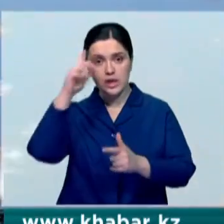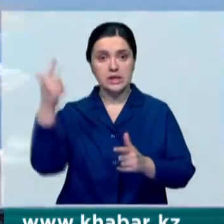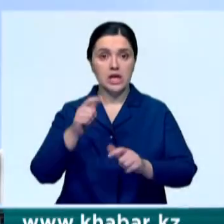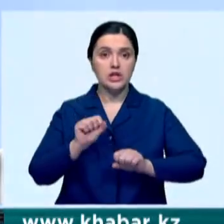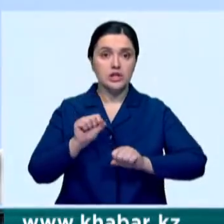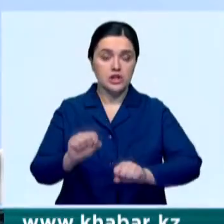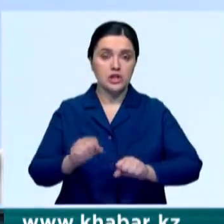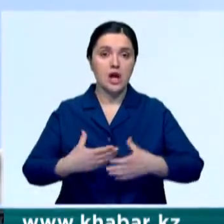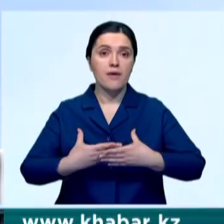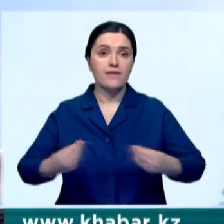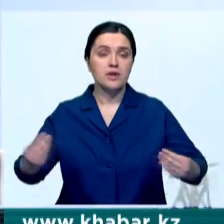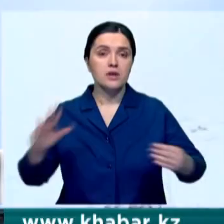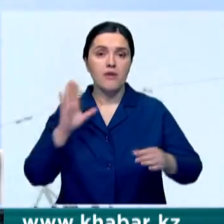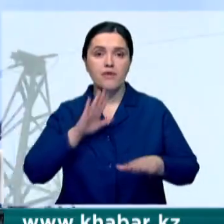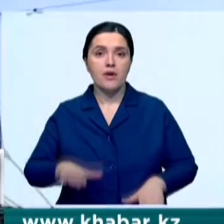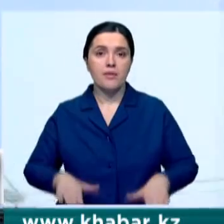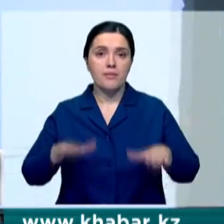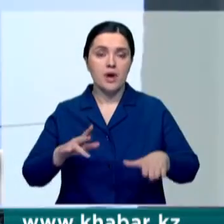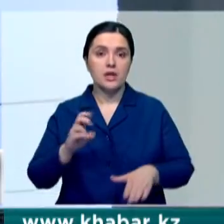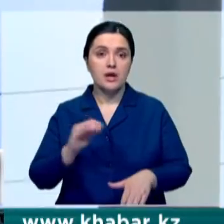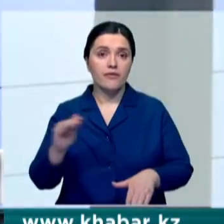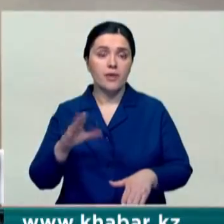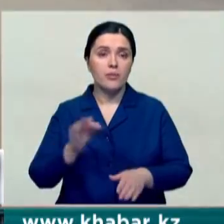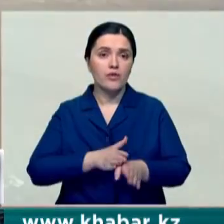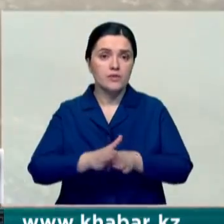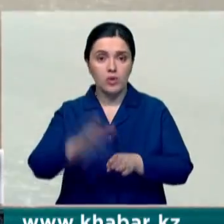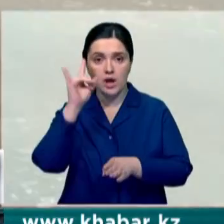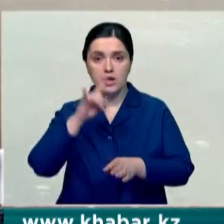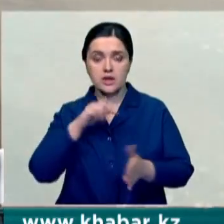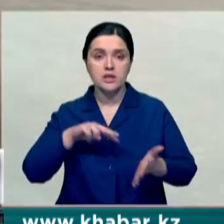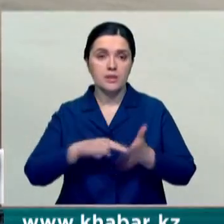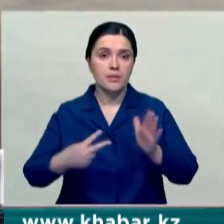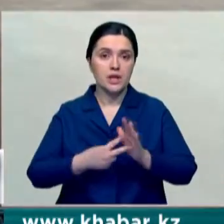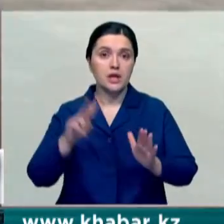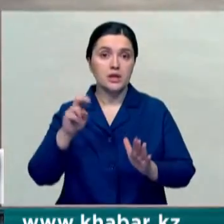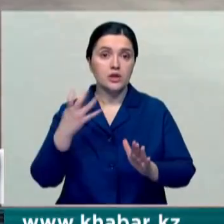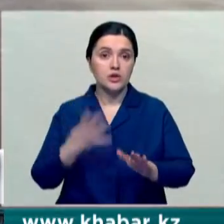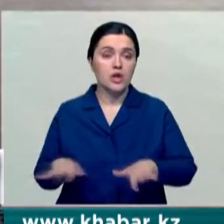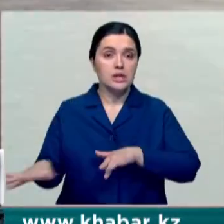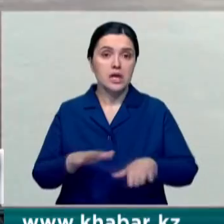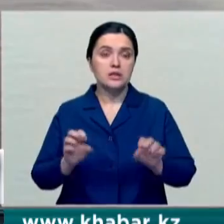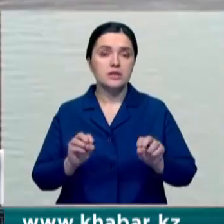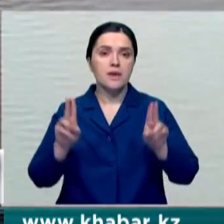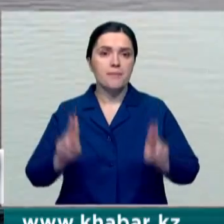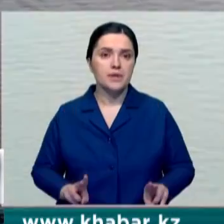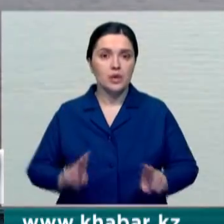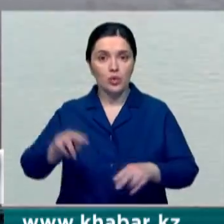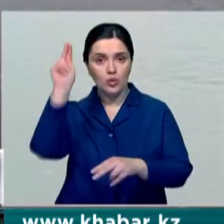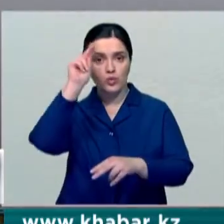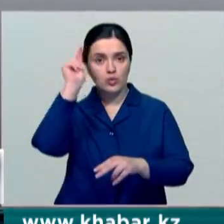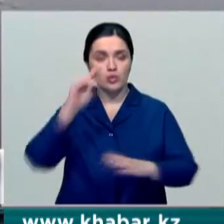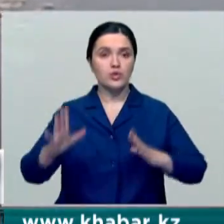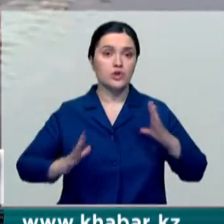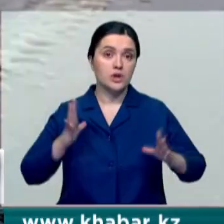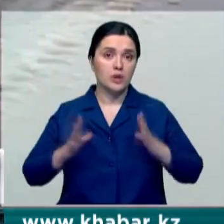государственной системы гражданской защиты к весеннему периоду. На февраль по всей республике запланировано больше 340 тактико-специальных